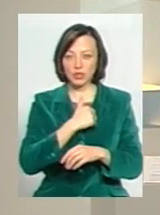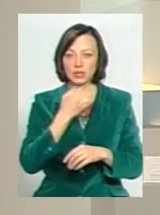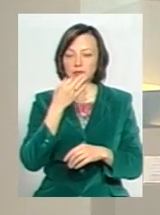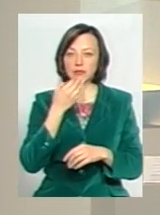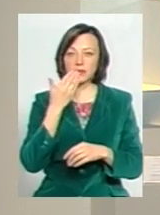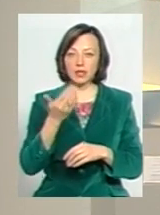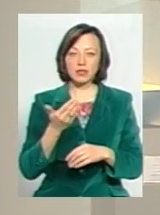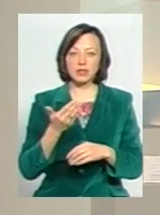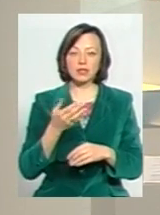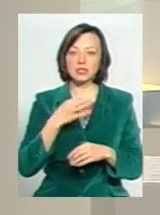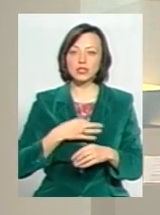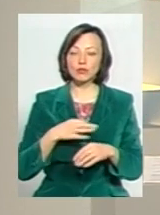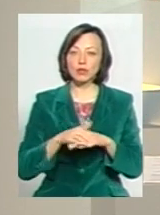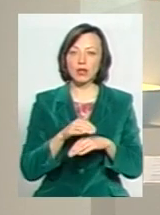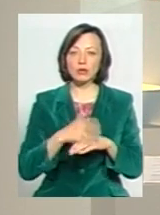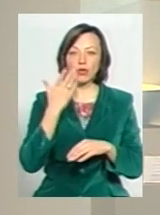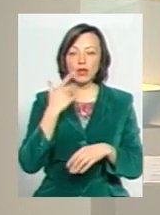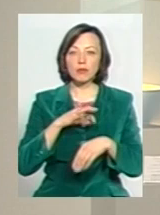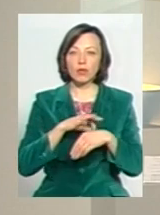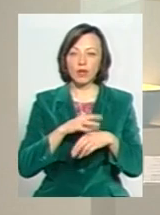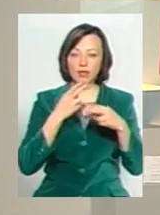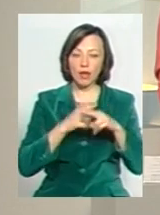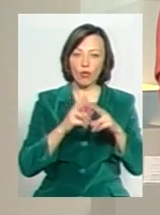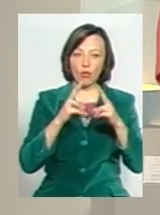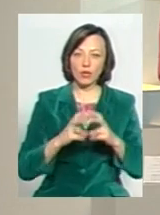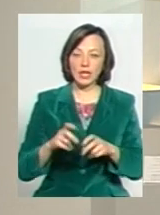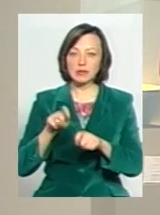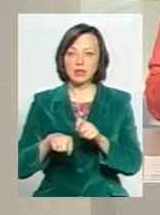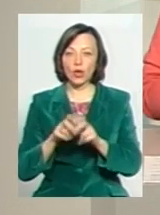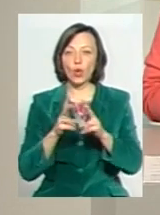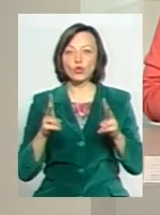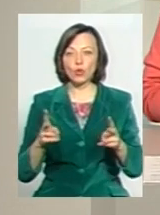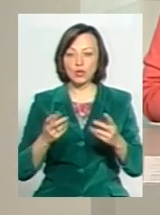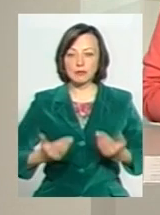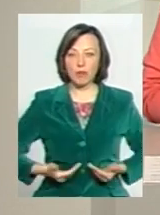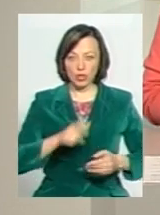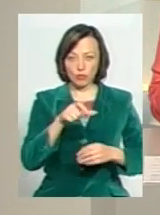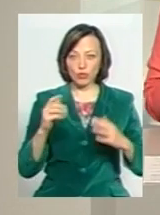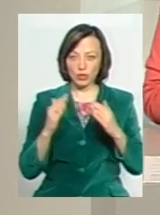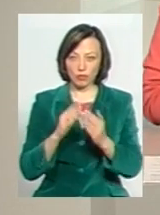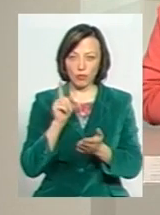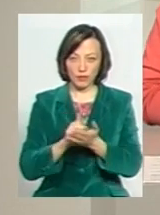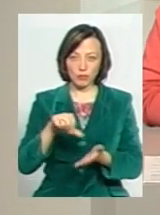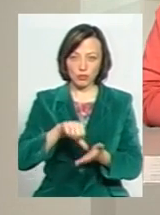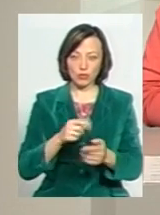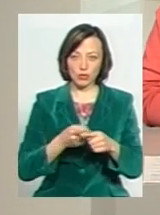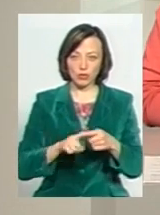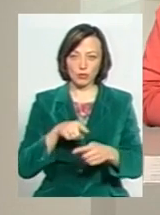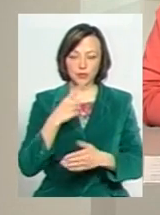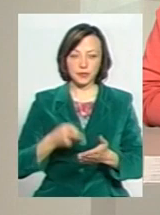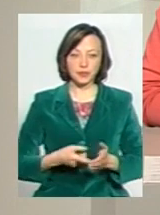запитати. Але скажіть мені, будь ласка, коли проводиться техогляд і експертиза, хтось з мешканців будинку присутній при цьому?